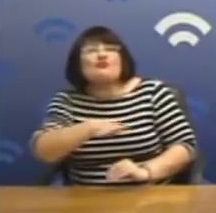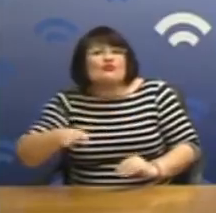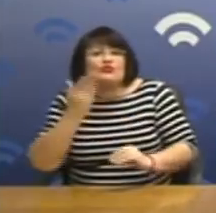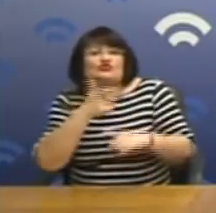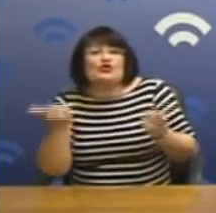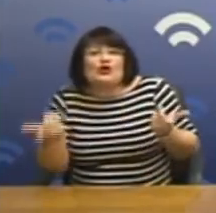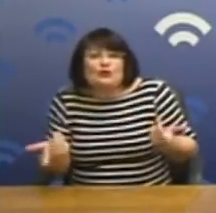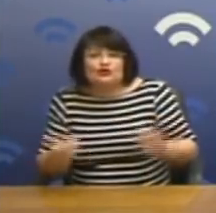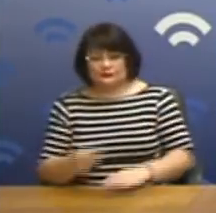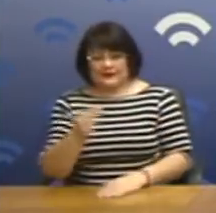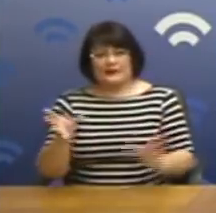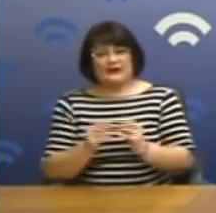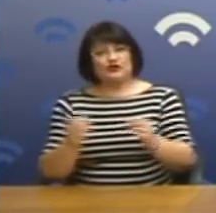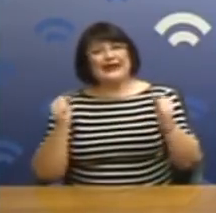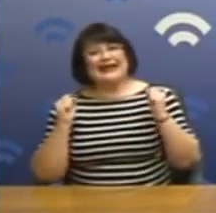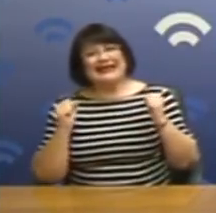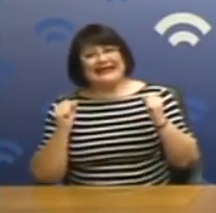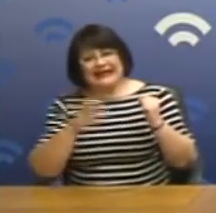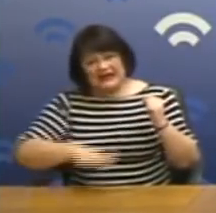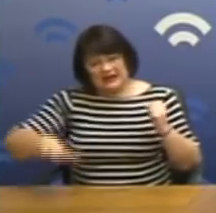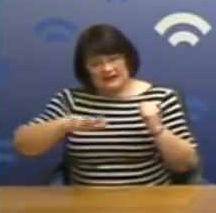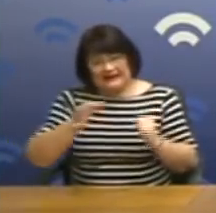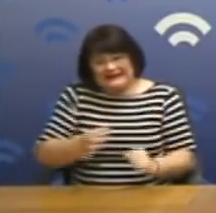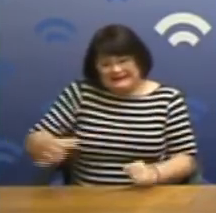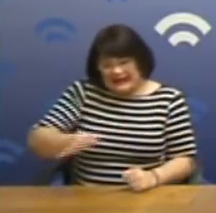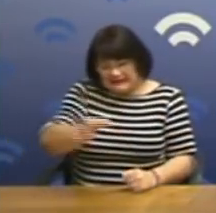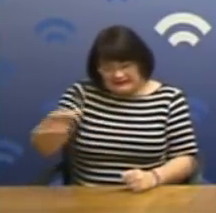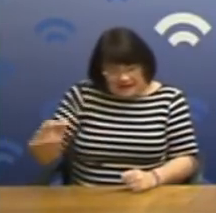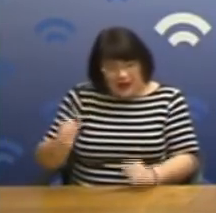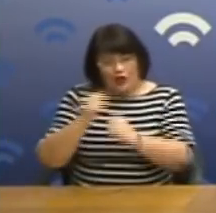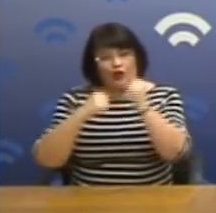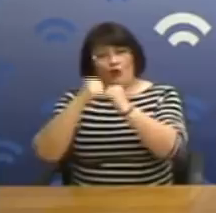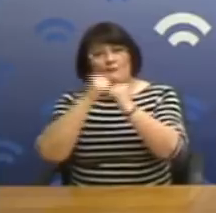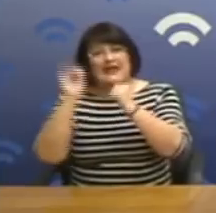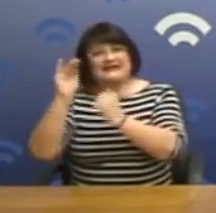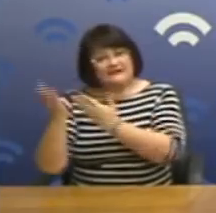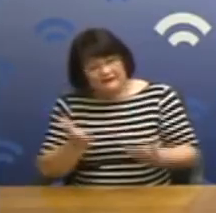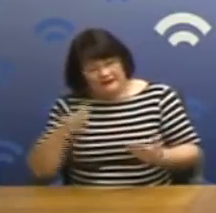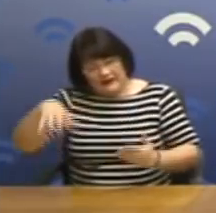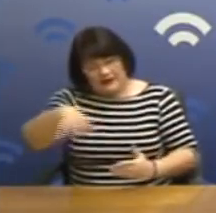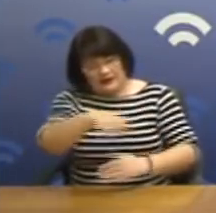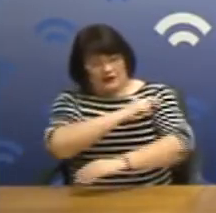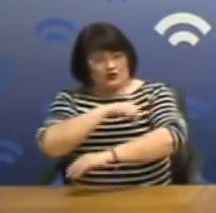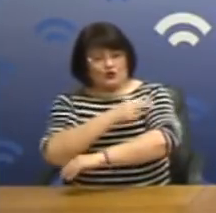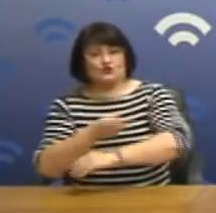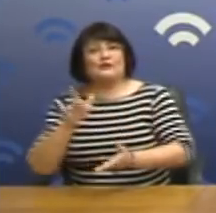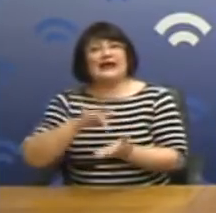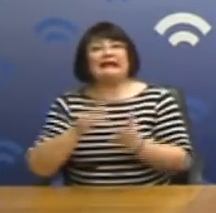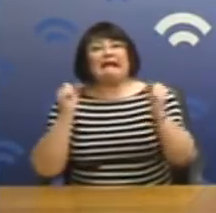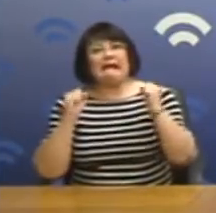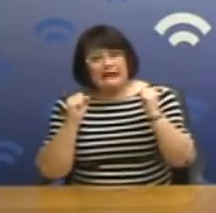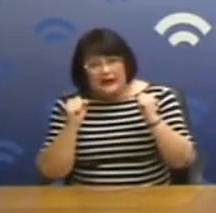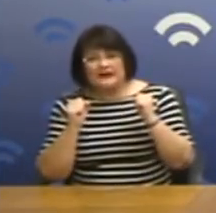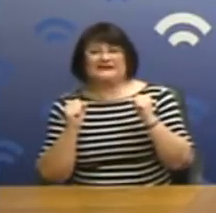η κατάσταση που έχει διαμορφωθεί στα κήτη των νησιών, στις δομές φιλοξενίας και τα νοσοκομεία και κέντρα υγείας